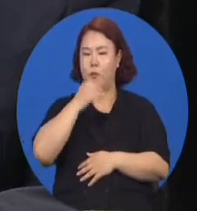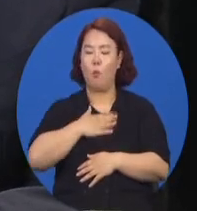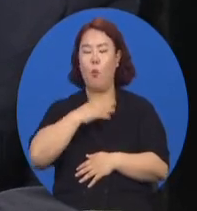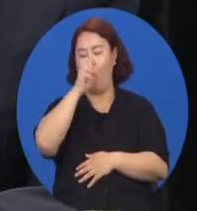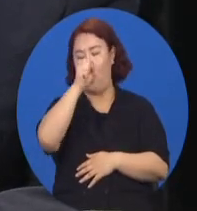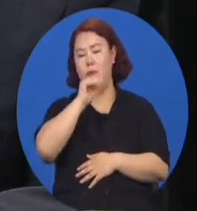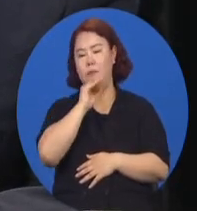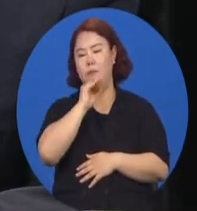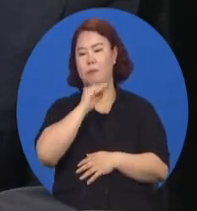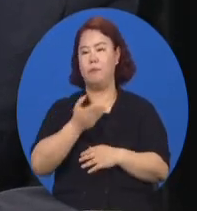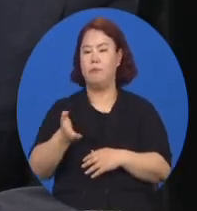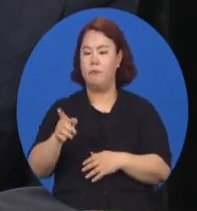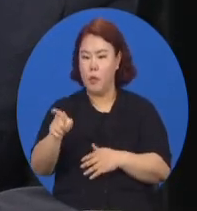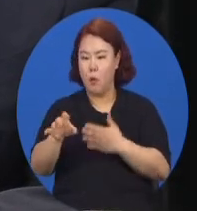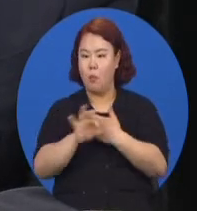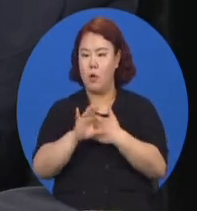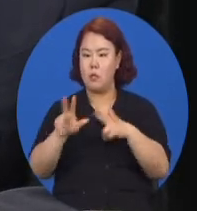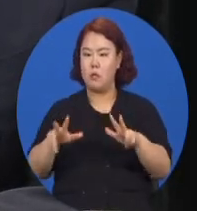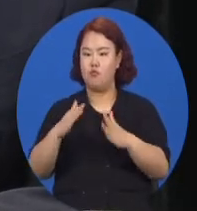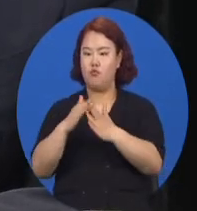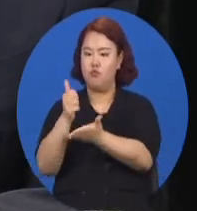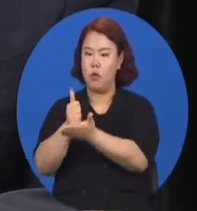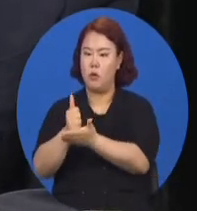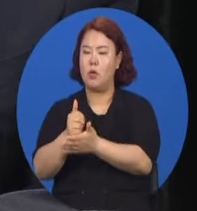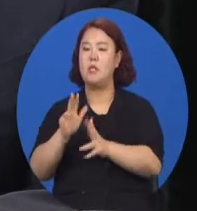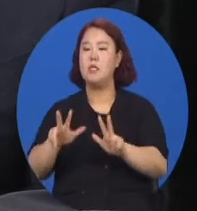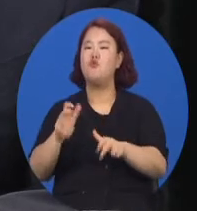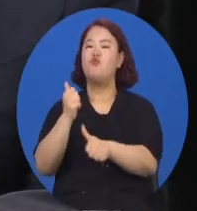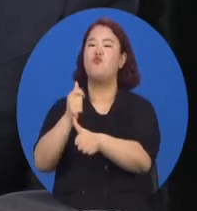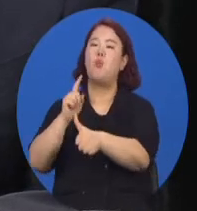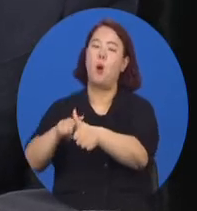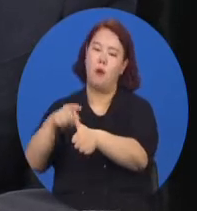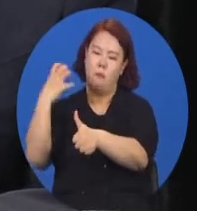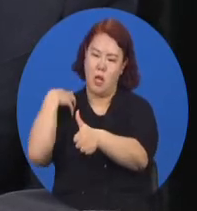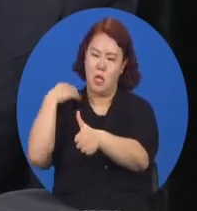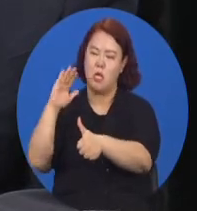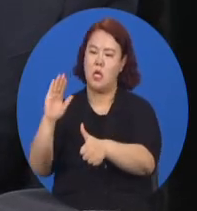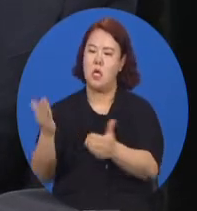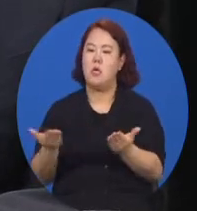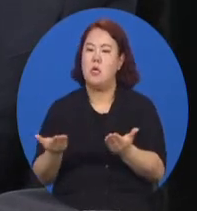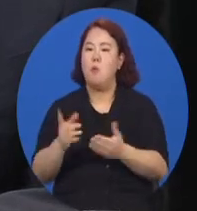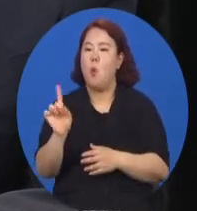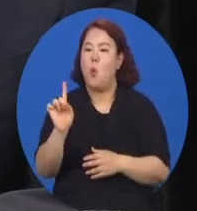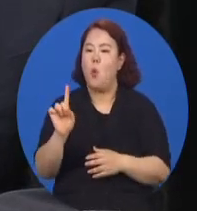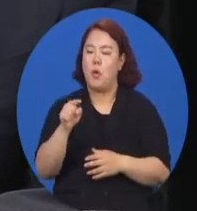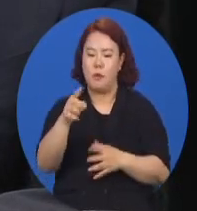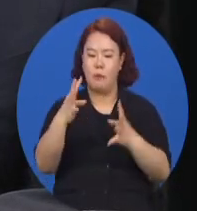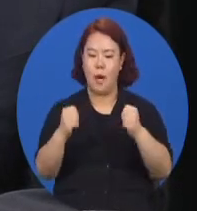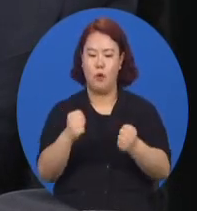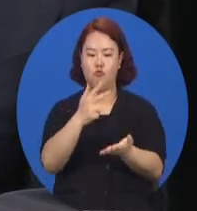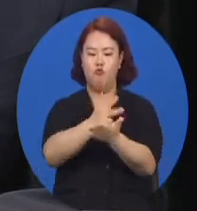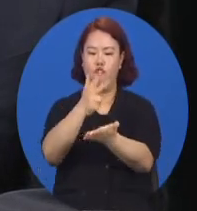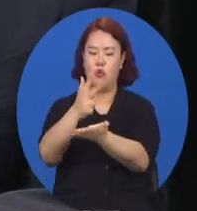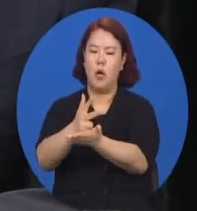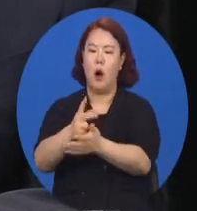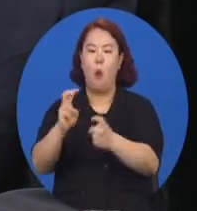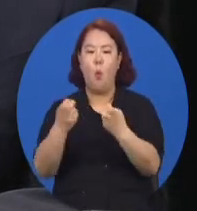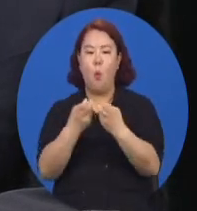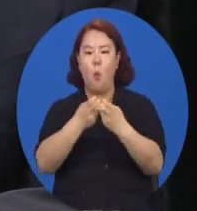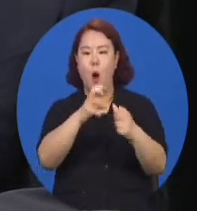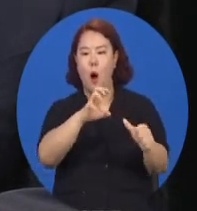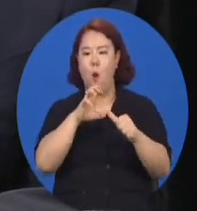좋다고 생각해요. 그러면 지금 군수님이 하셔야 될 일은, 아니, 후보님이 하셔야 될 일은 그 많은 주차장을 어떻게